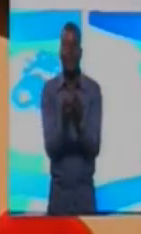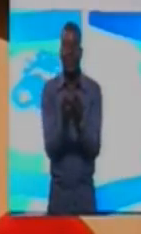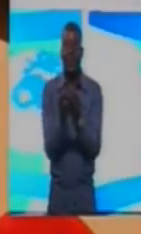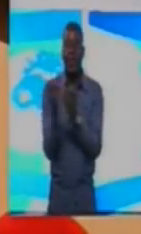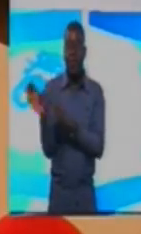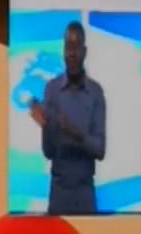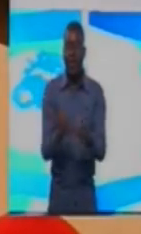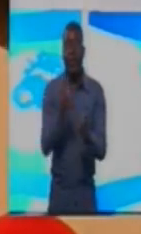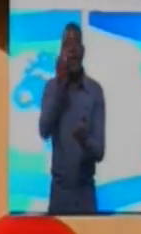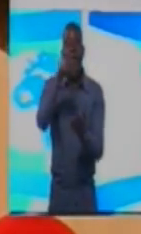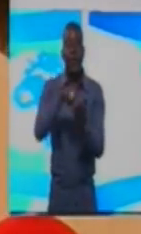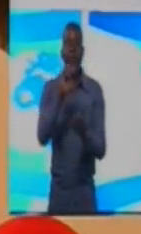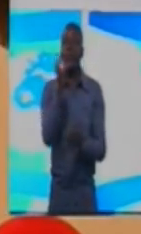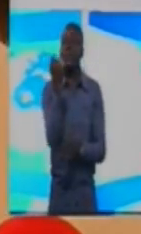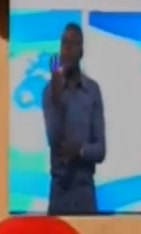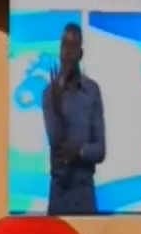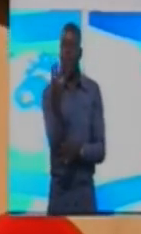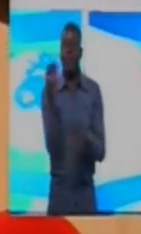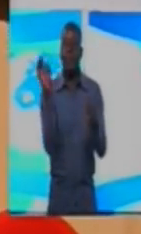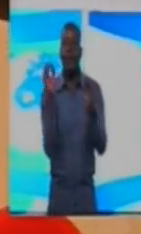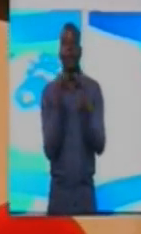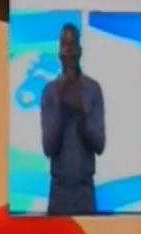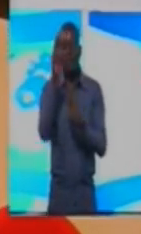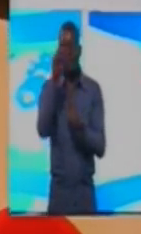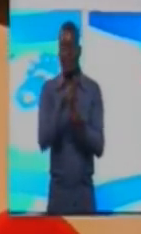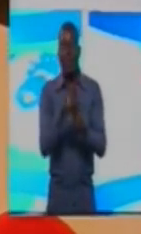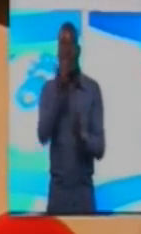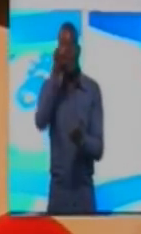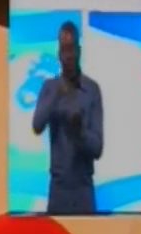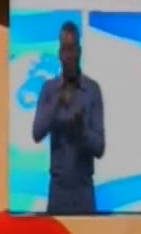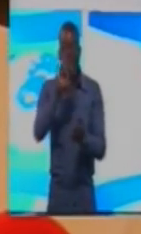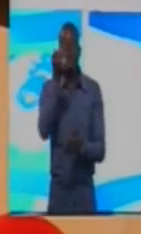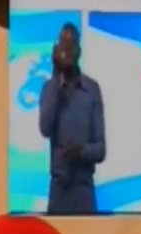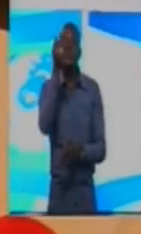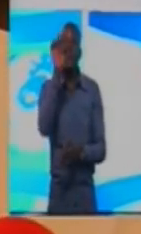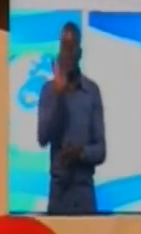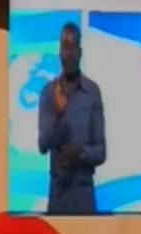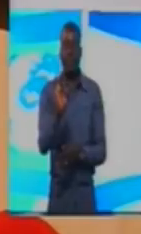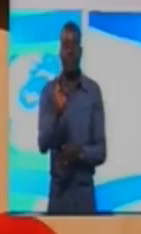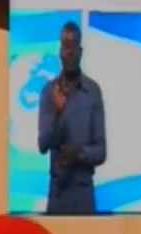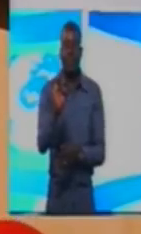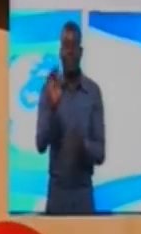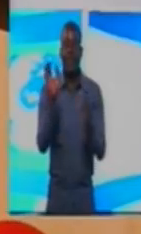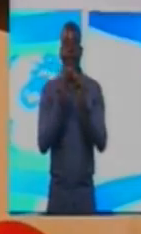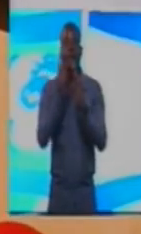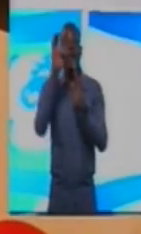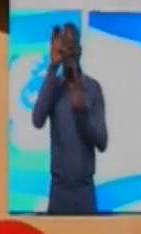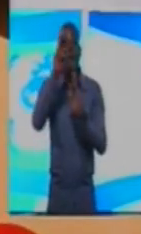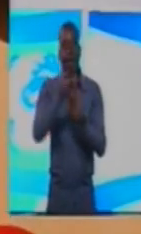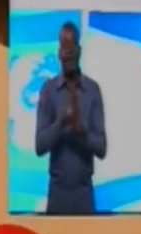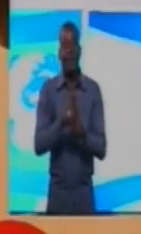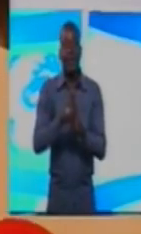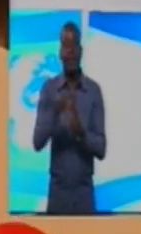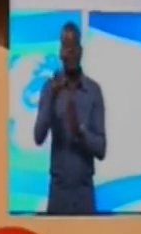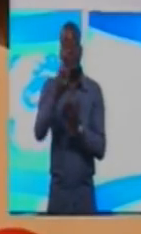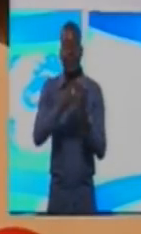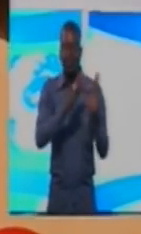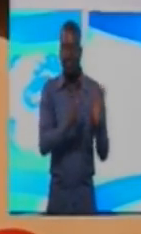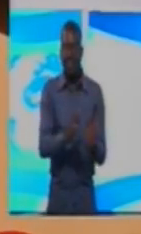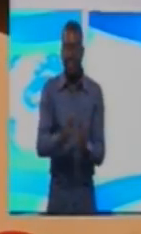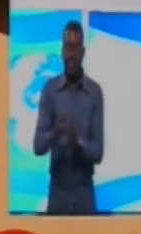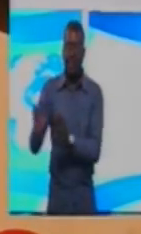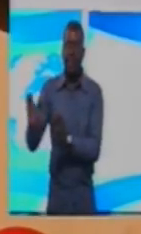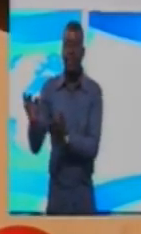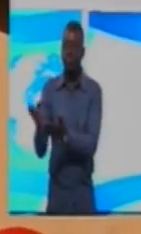réalisé en 2014 et également en 2018. Et également, un certain nombre, la préparation du